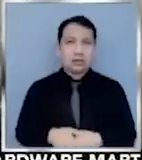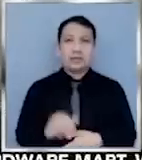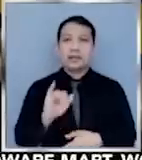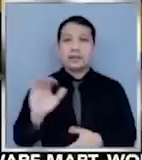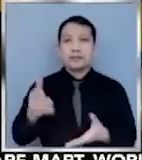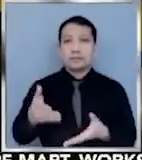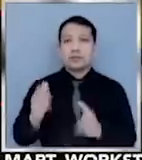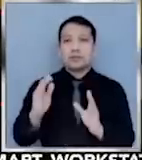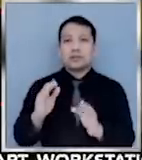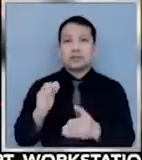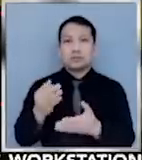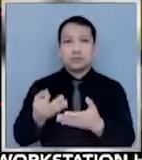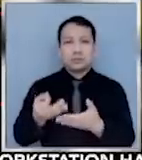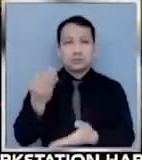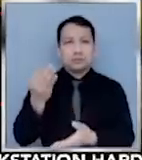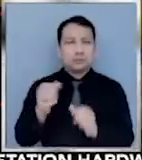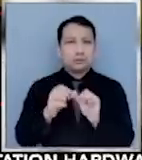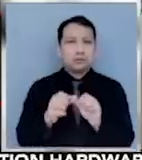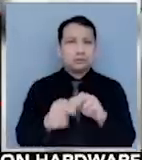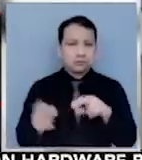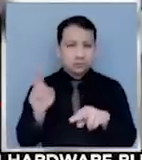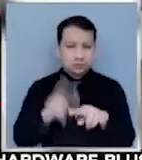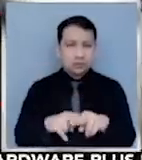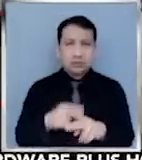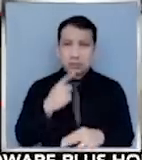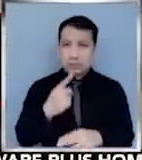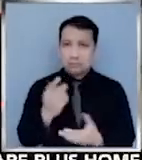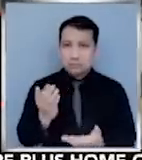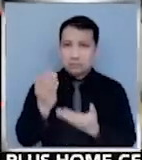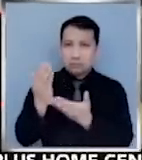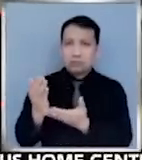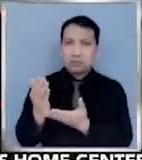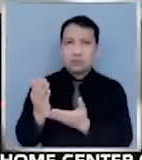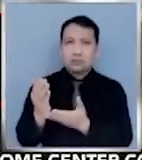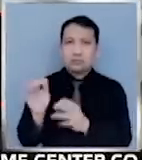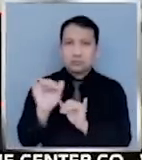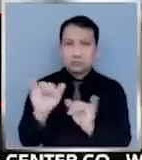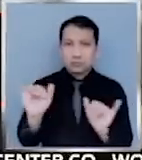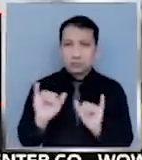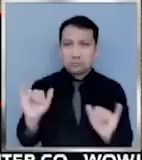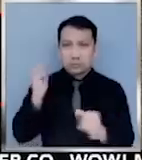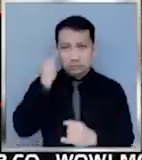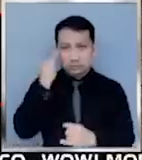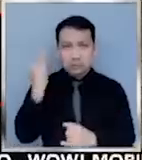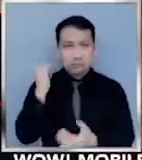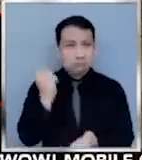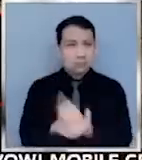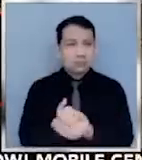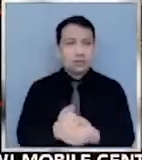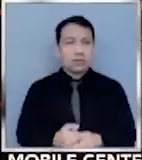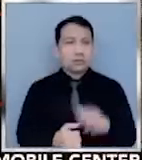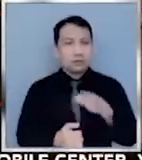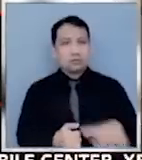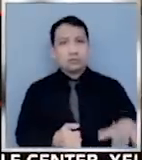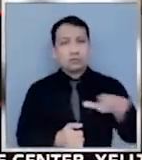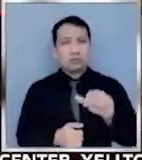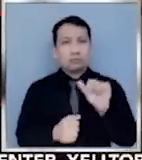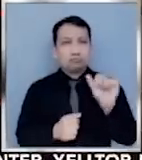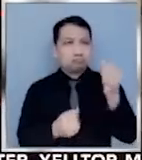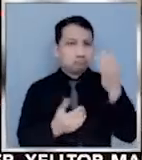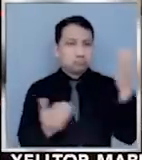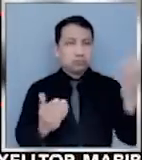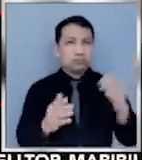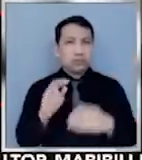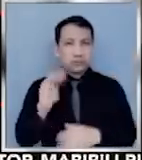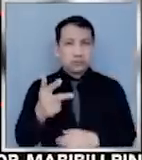fare increase. Isa sa mga recommendation namin, ay dapat sabay-sabay din on the idea na program across the industry, yung okay. Tatlo.